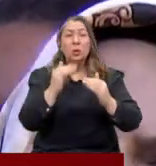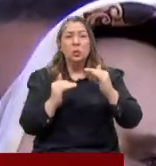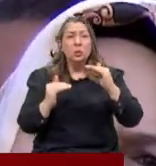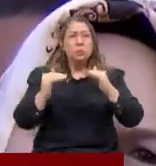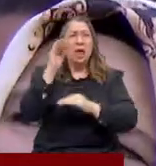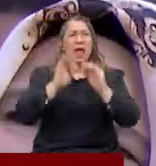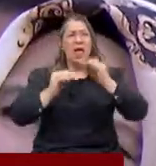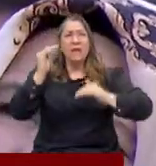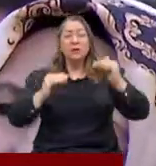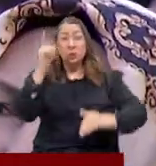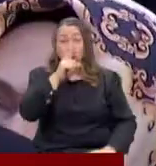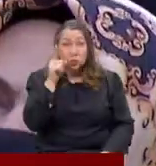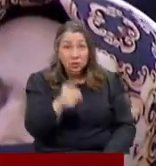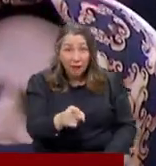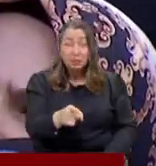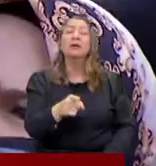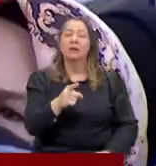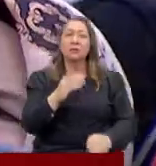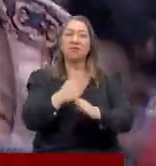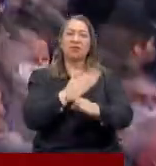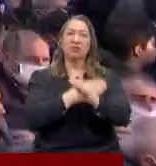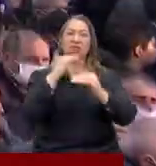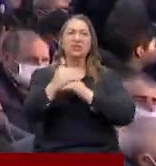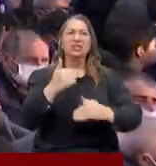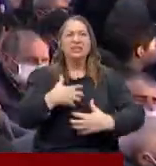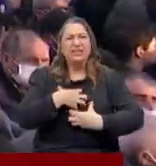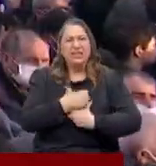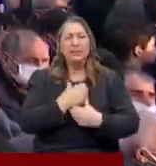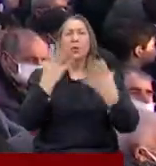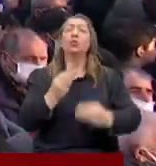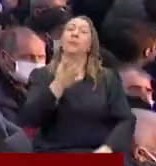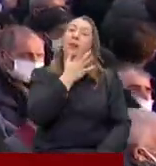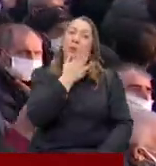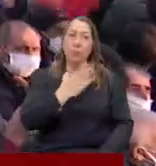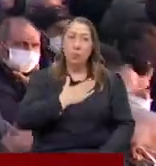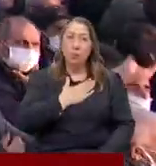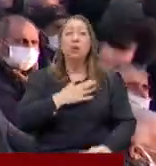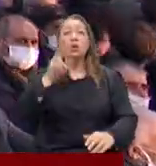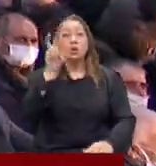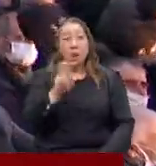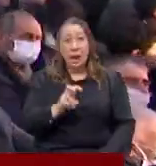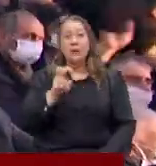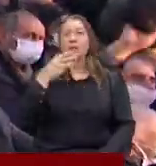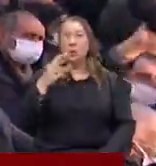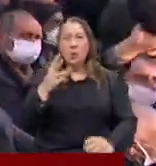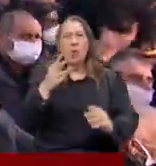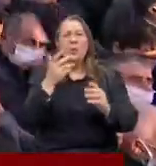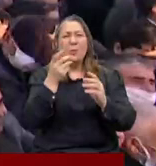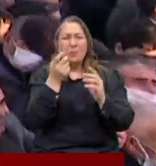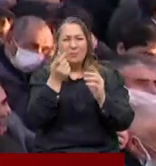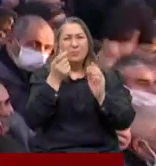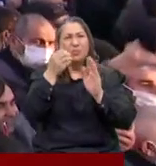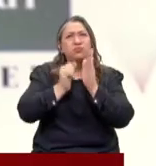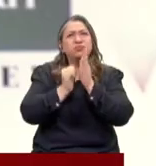yükselen enflasyon yüzünden vatandaşımızın canının yandığını da biliyoruz. Kurdaki müsilajı